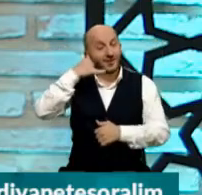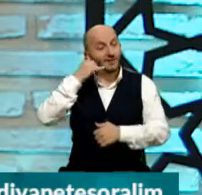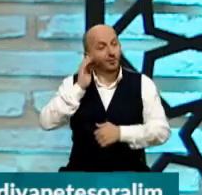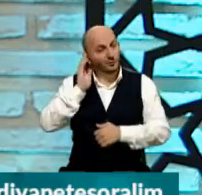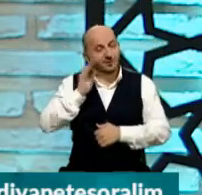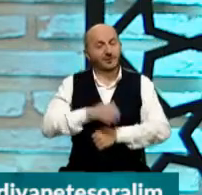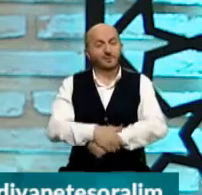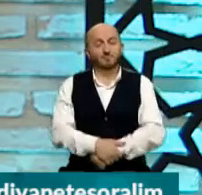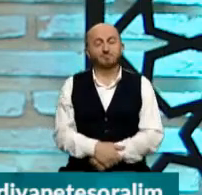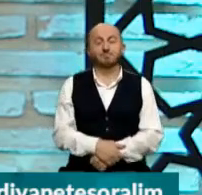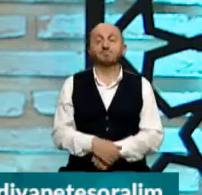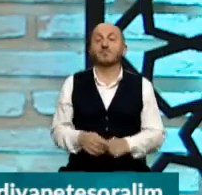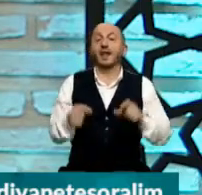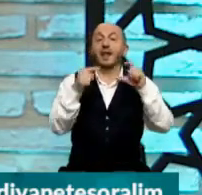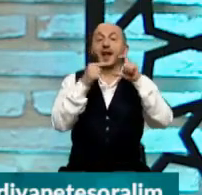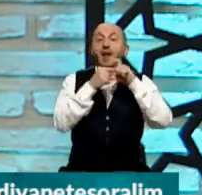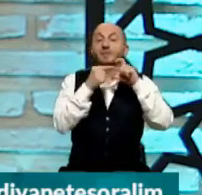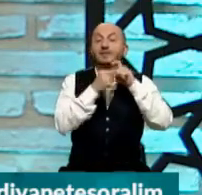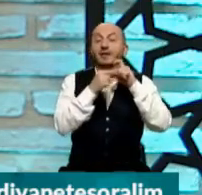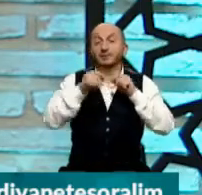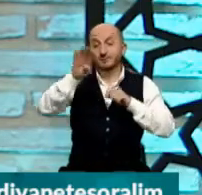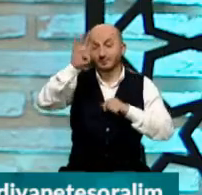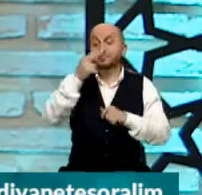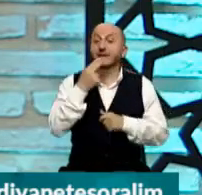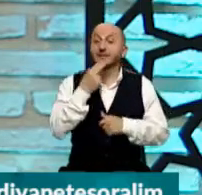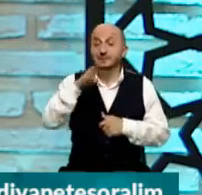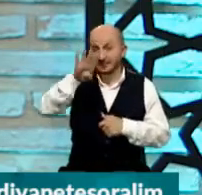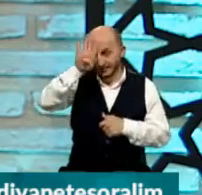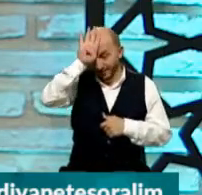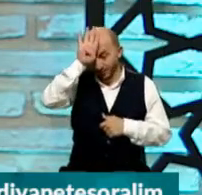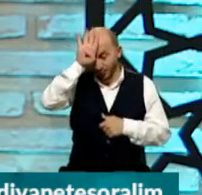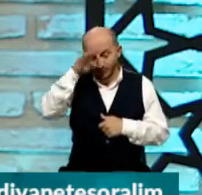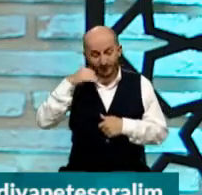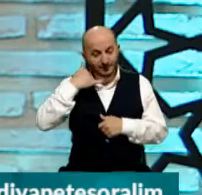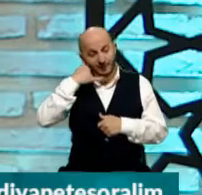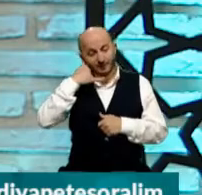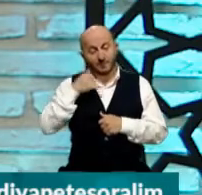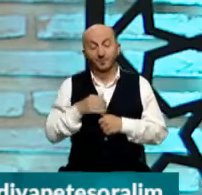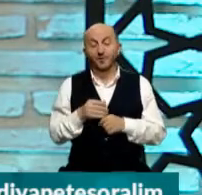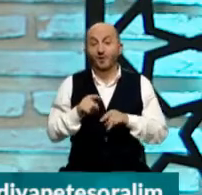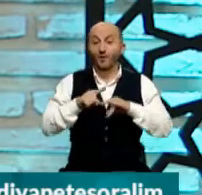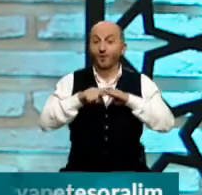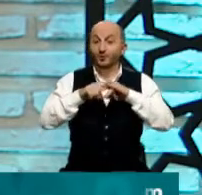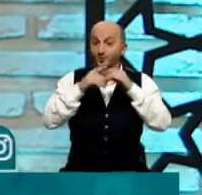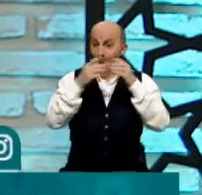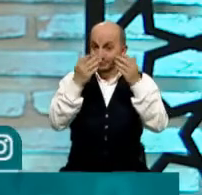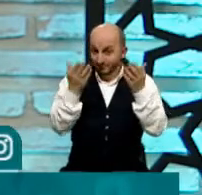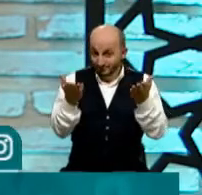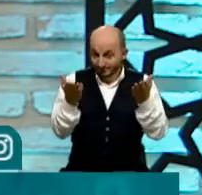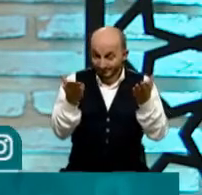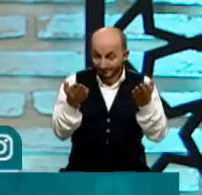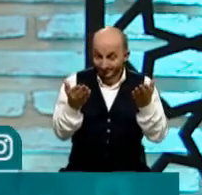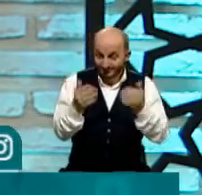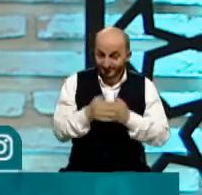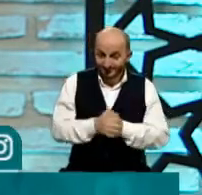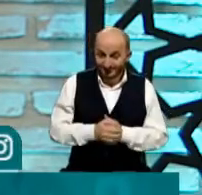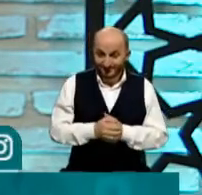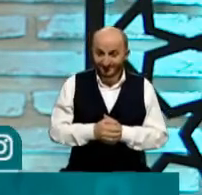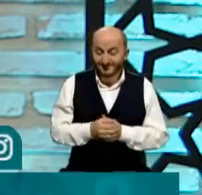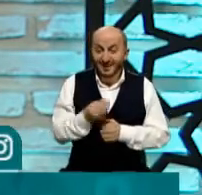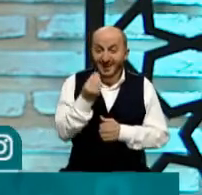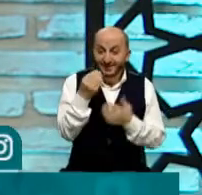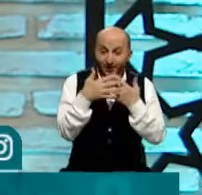Efendim. Emine Hanım, İstanbul'dan telefon attığımızda hoş geldiniz. Hoş bulduk. Buyurun Emine Hanım.